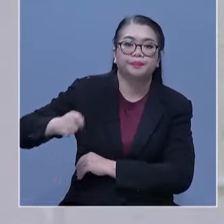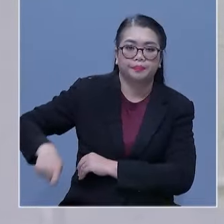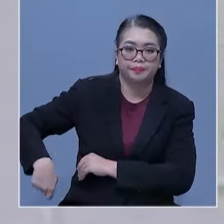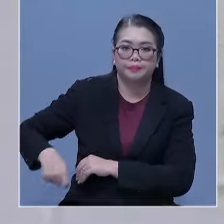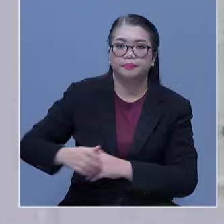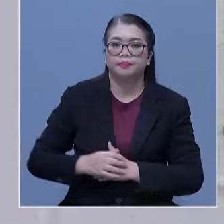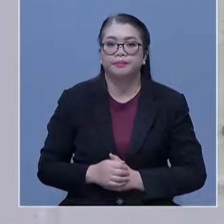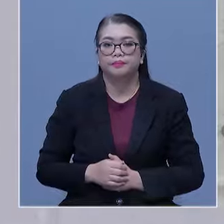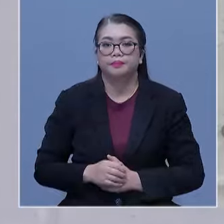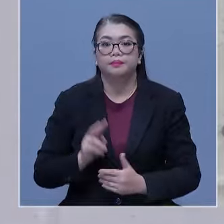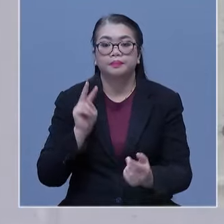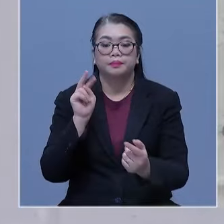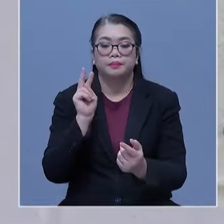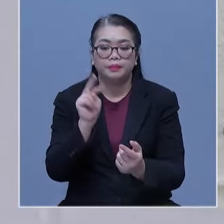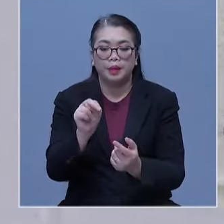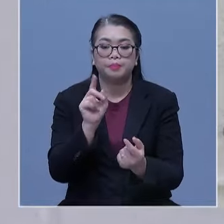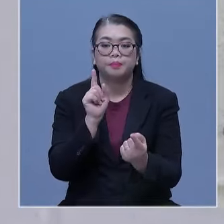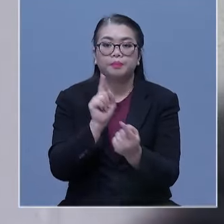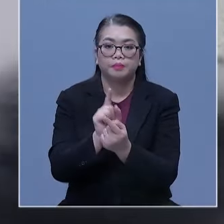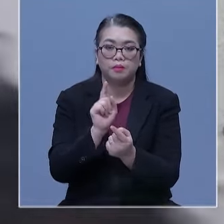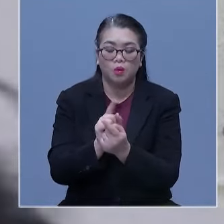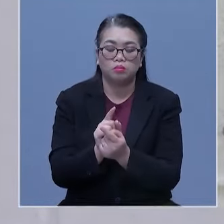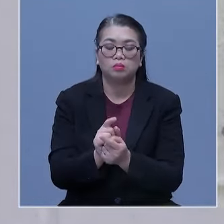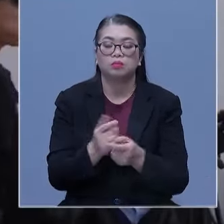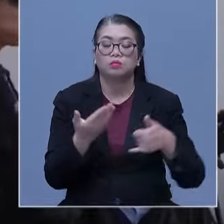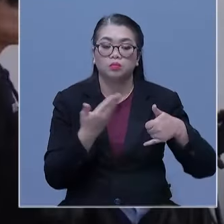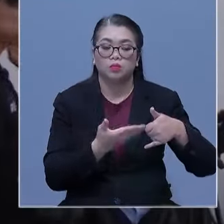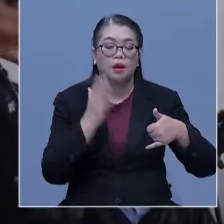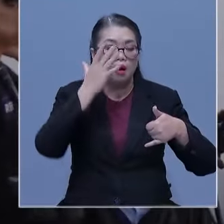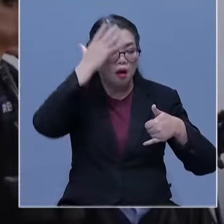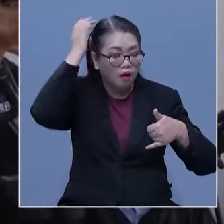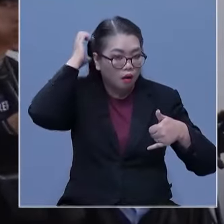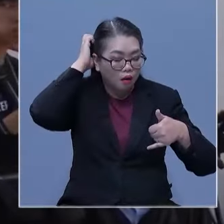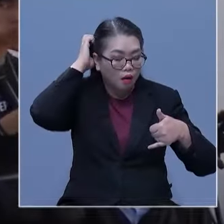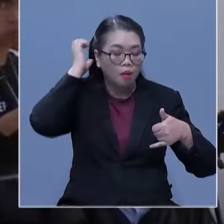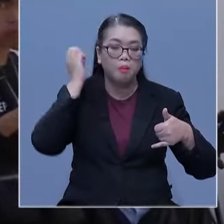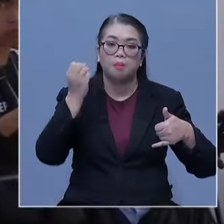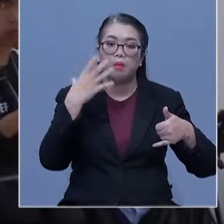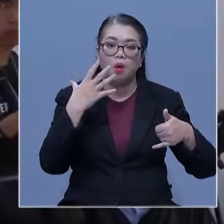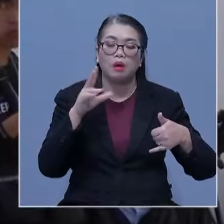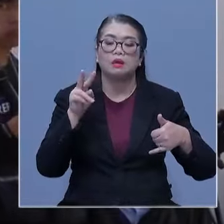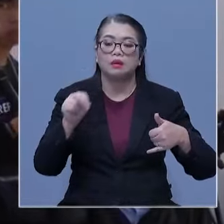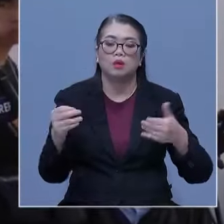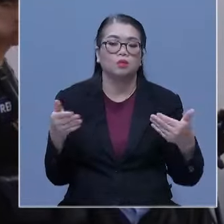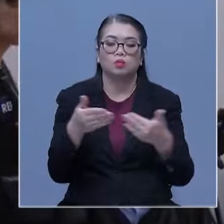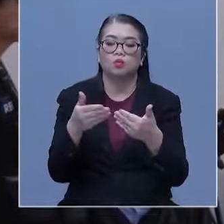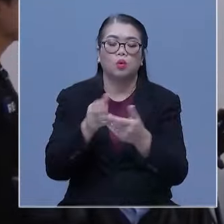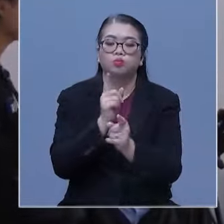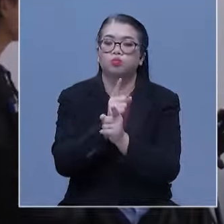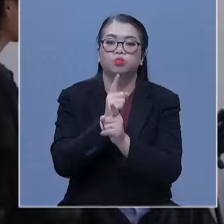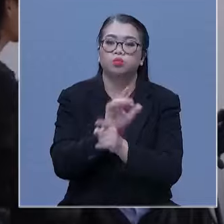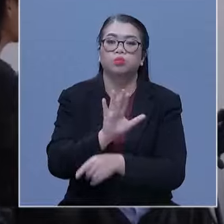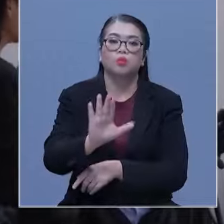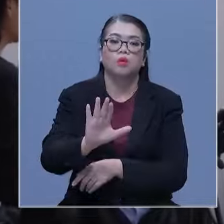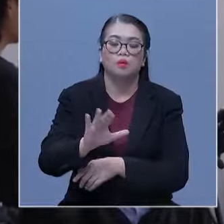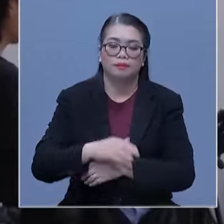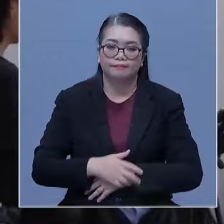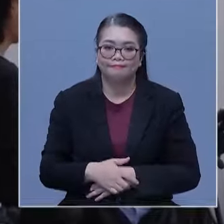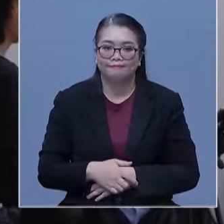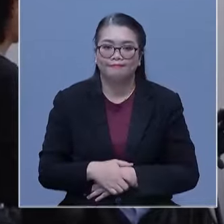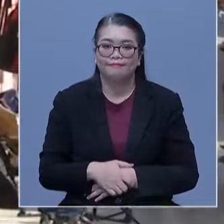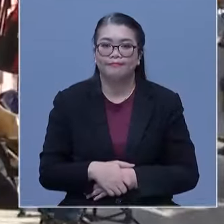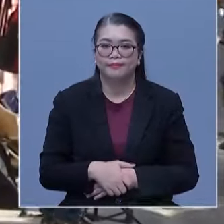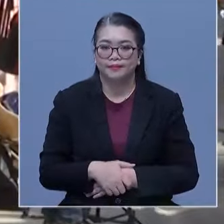ซึ่งการนัดเจอกันครั้งนี้คุณอุ้งอิงก็บอกว่าเป็นการนัดหมายโดยตรงระหว่างคุณทักษิณแล้วก็สมเด็จหุนเซ็นนะ